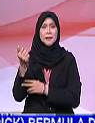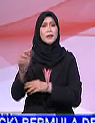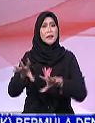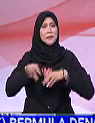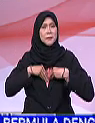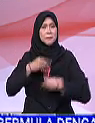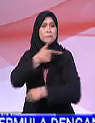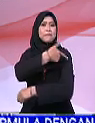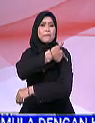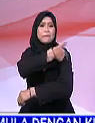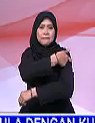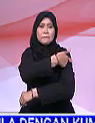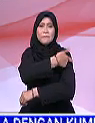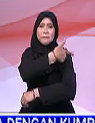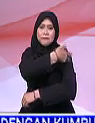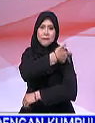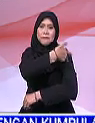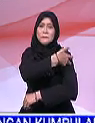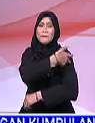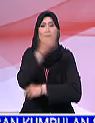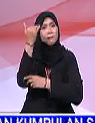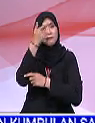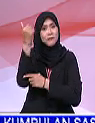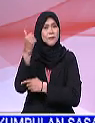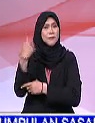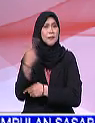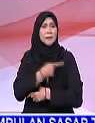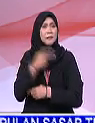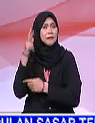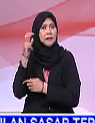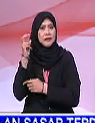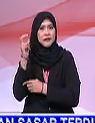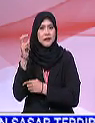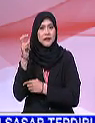terima suntikan. Kita dengar